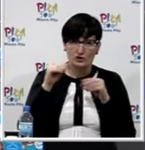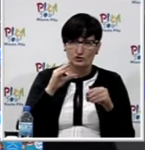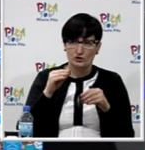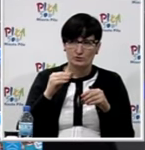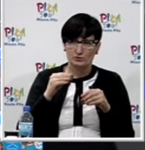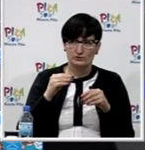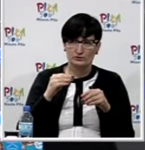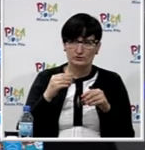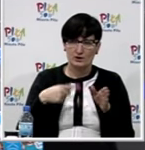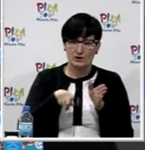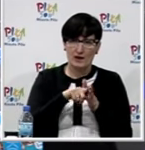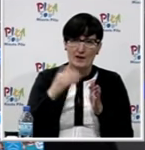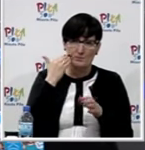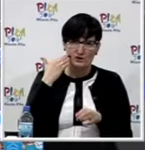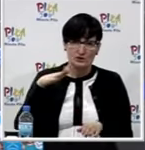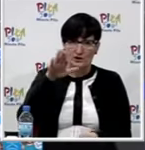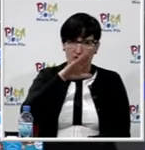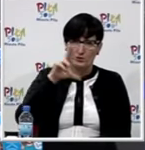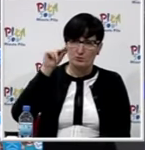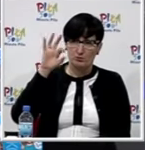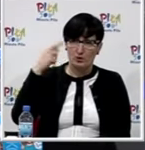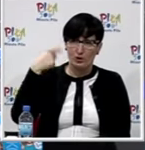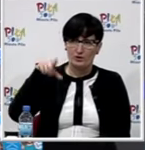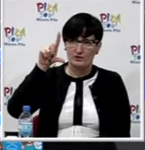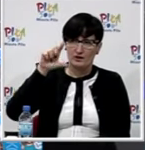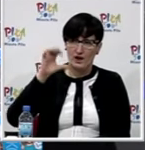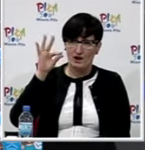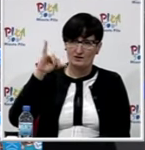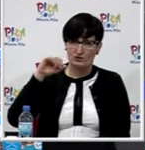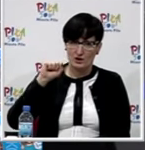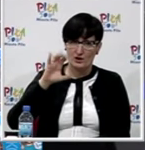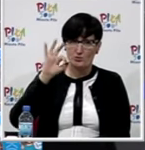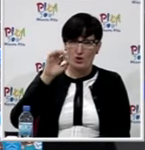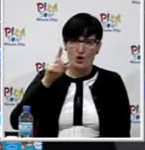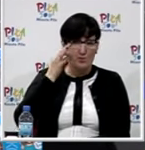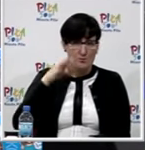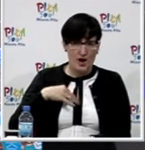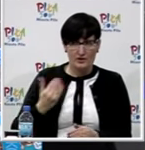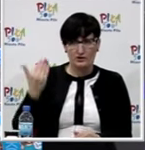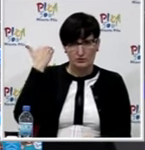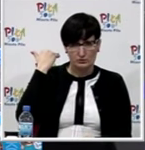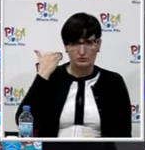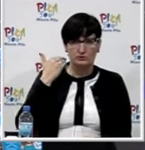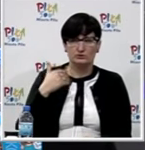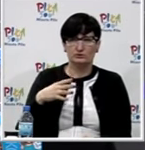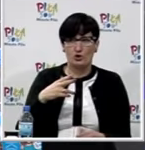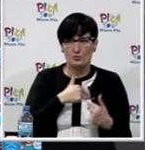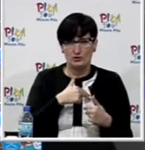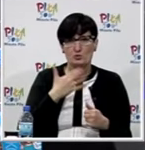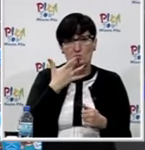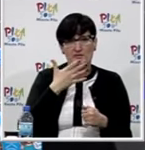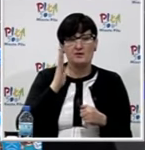tę wiadomość, bo na ostatniej komisji pani skarbnik obiecała, że najprawdopodobniej pieniążki się znajdą na